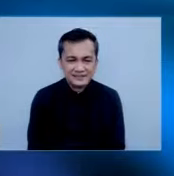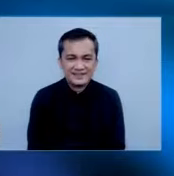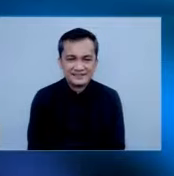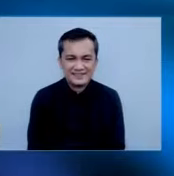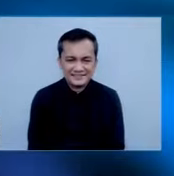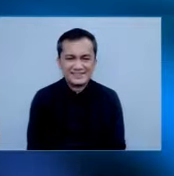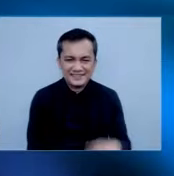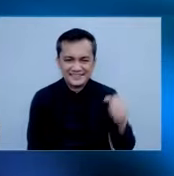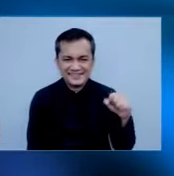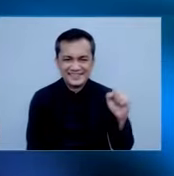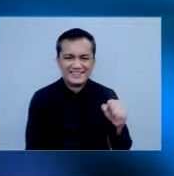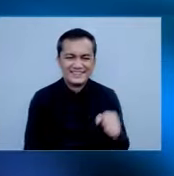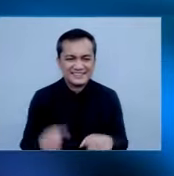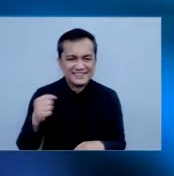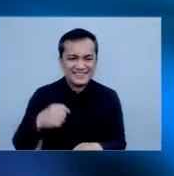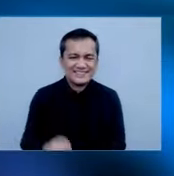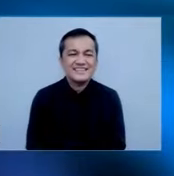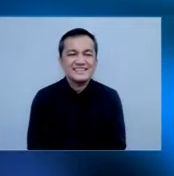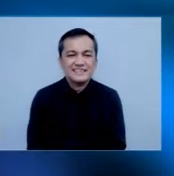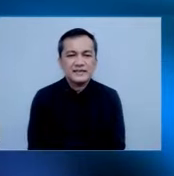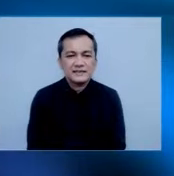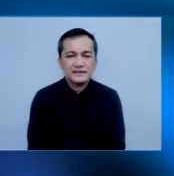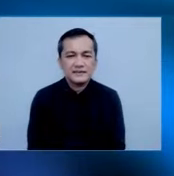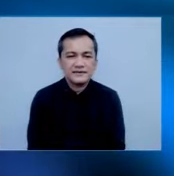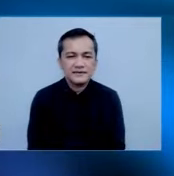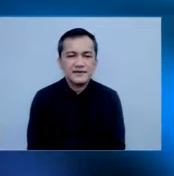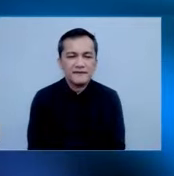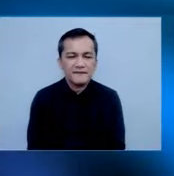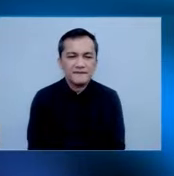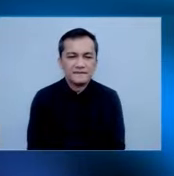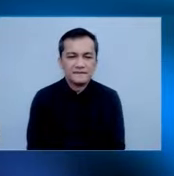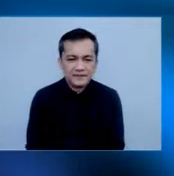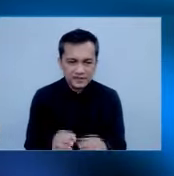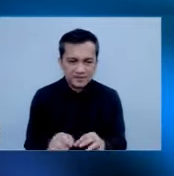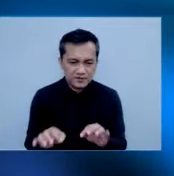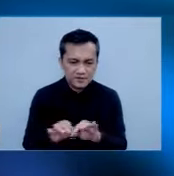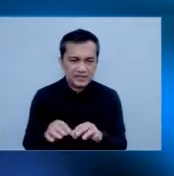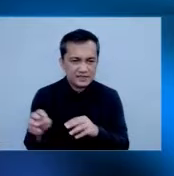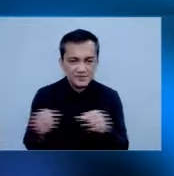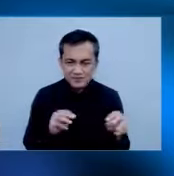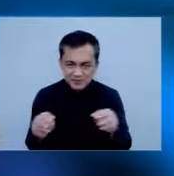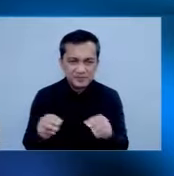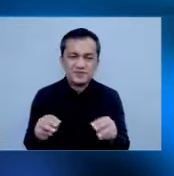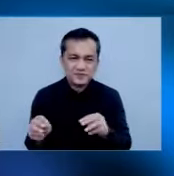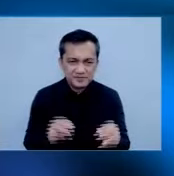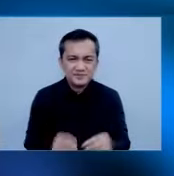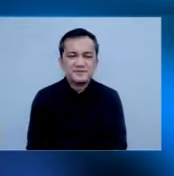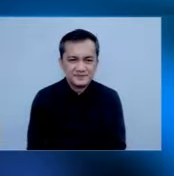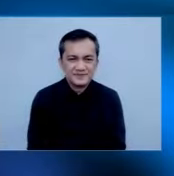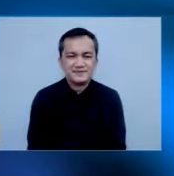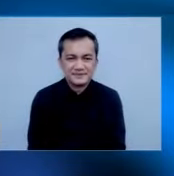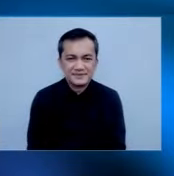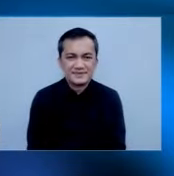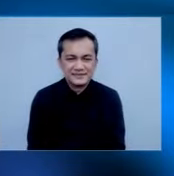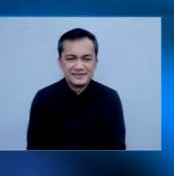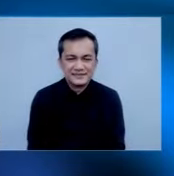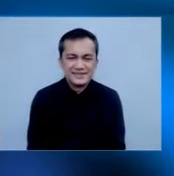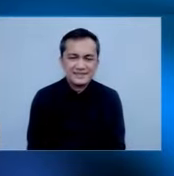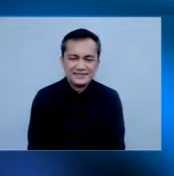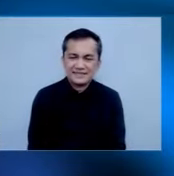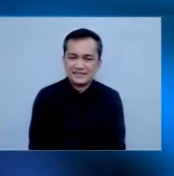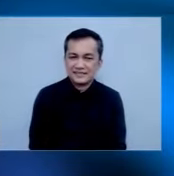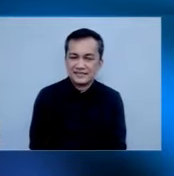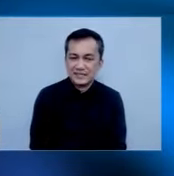Yes! Let's go, mami! Yes! So kahit ano, basta gumalaw ka lang, gumilos ka lang, di ba? Yeah. Because itong fit boots